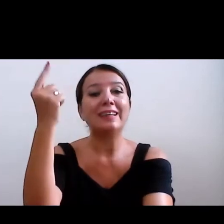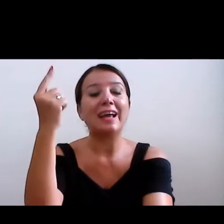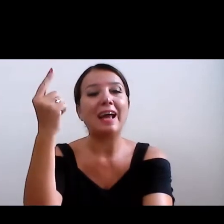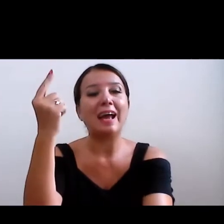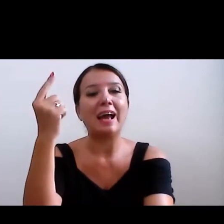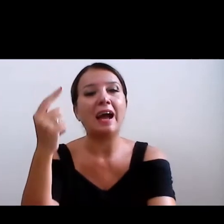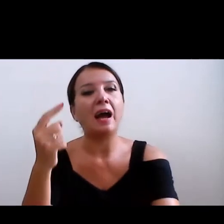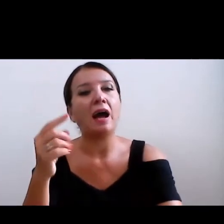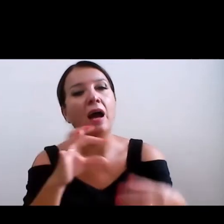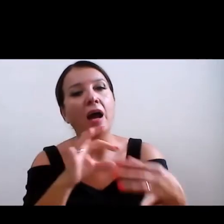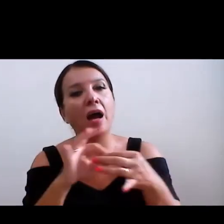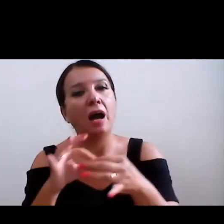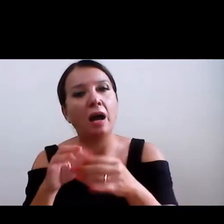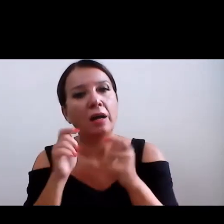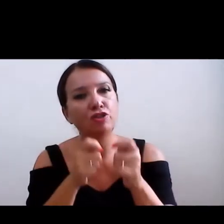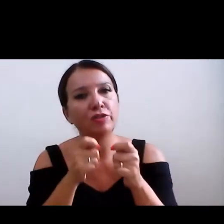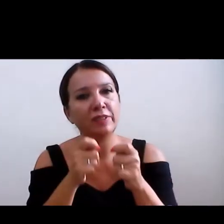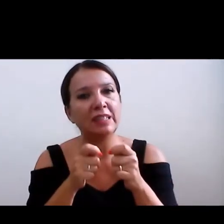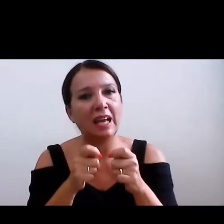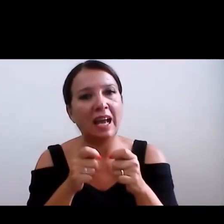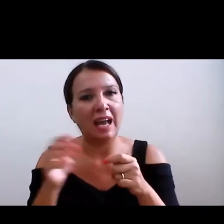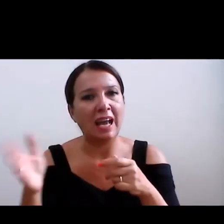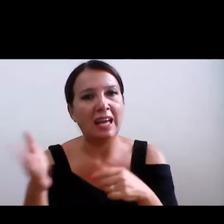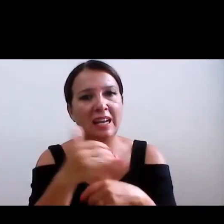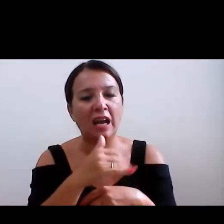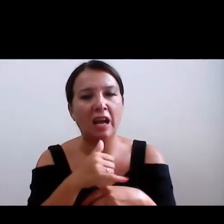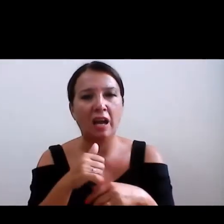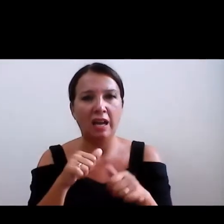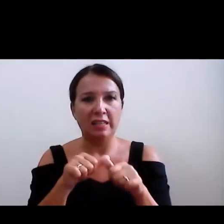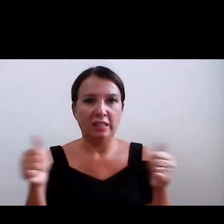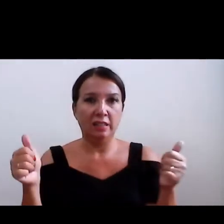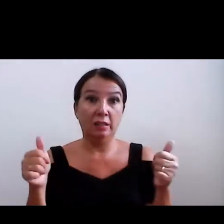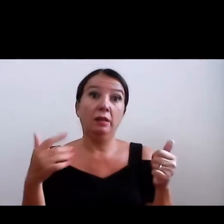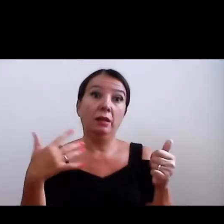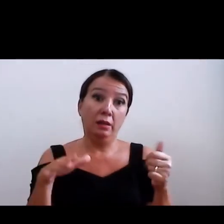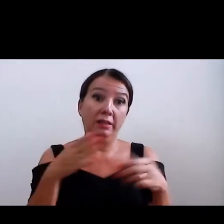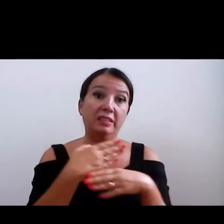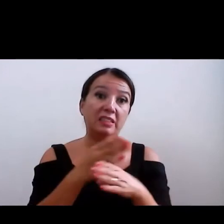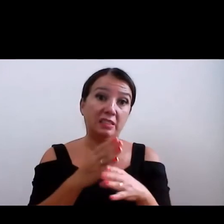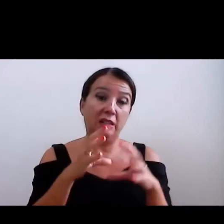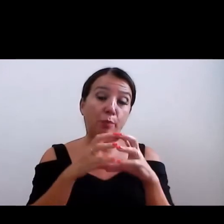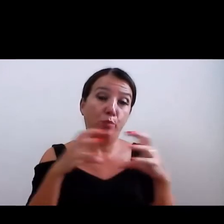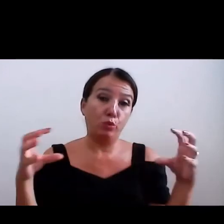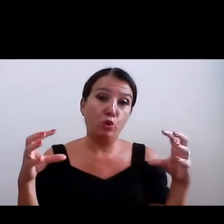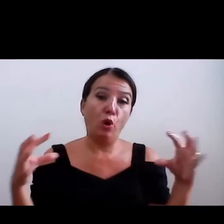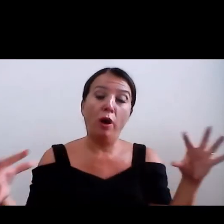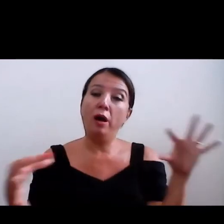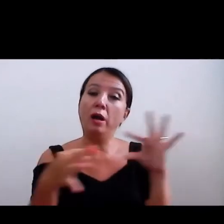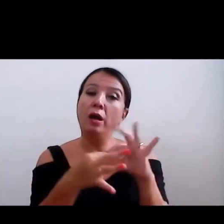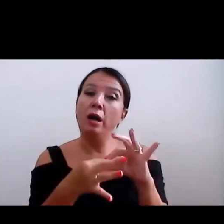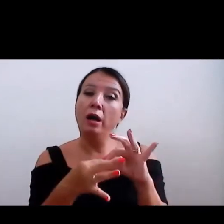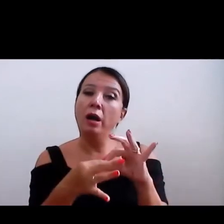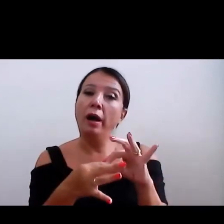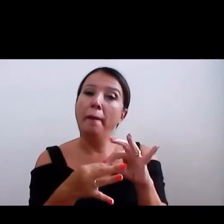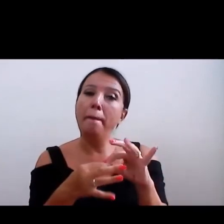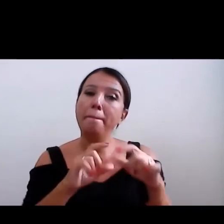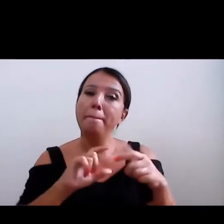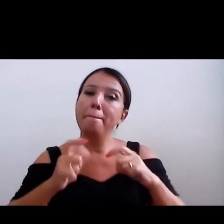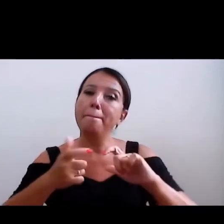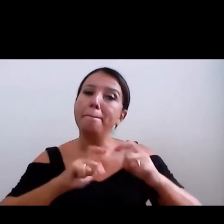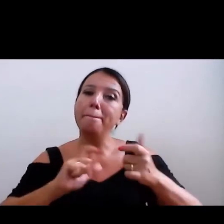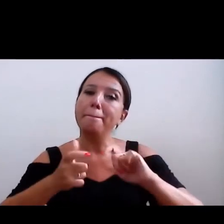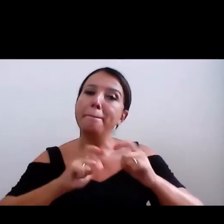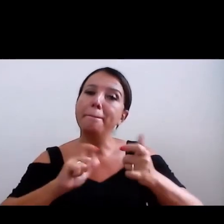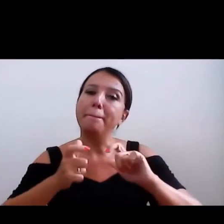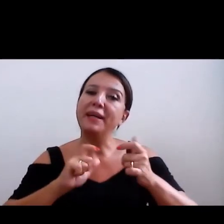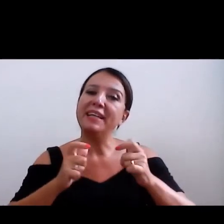legare, di incentivare la raccolta dei rifiuti da parte della distribuzione, legandola appunto a un meccanismo che